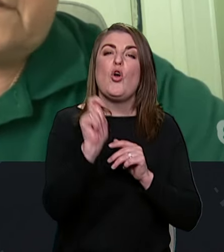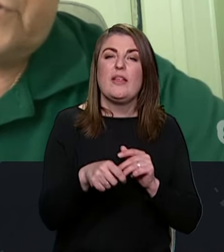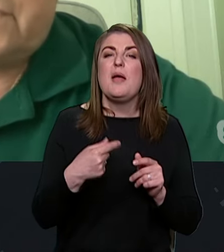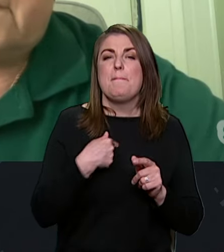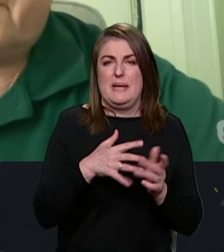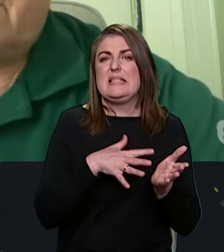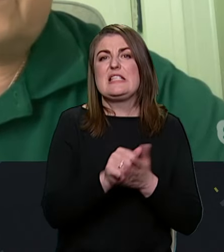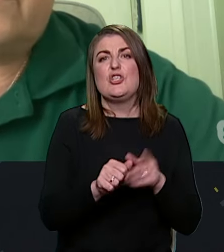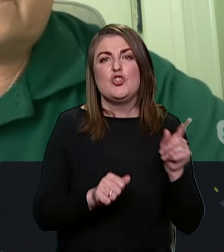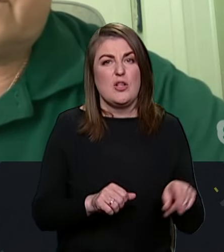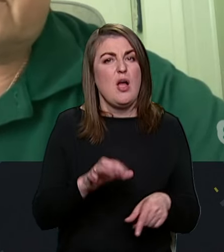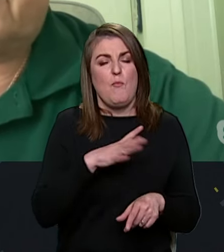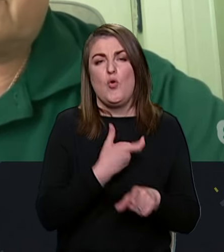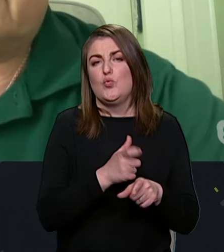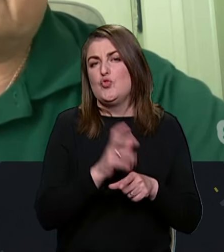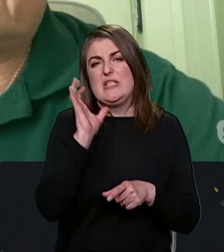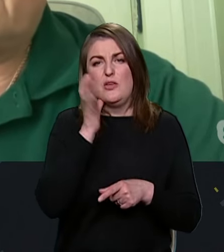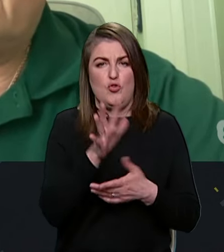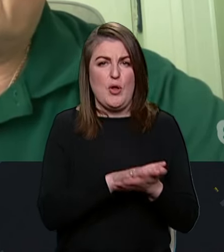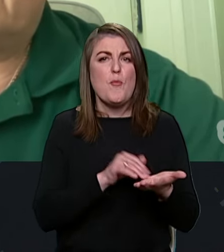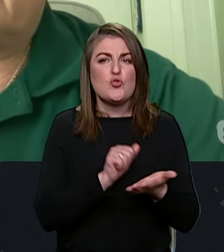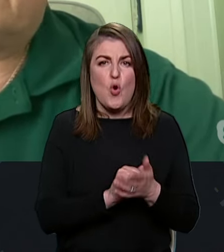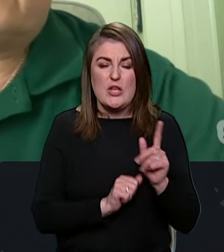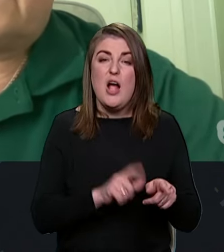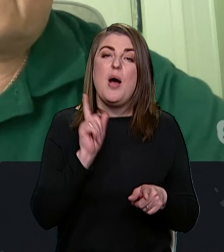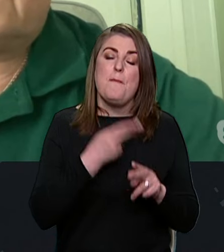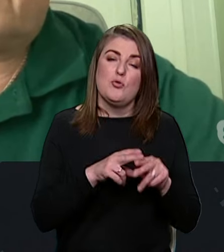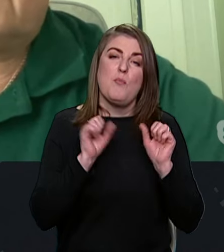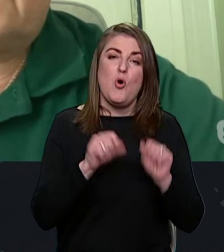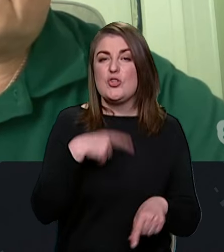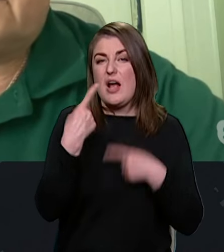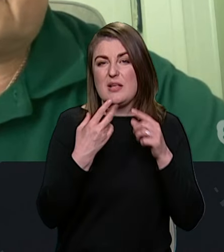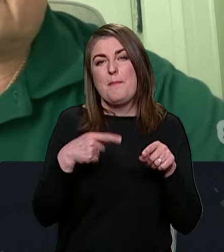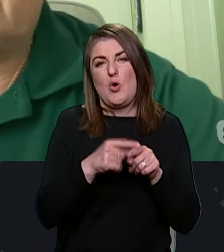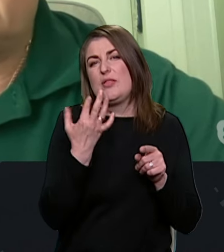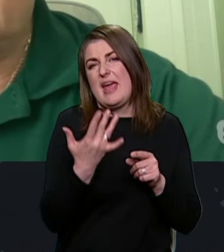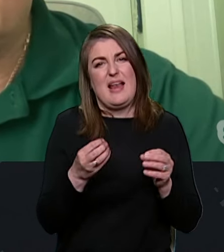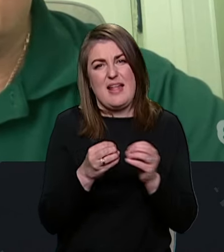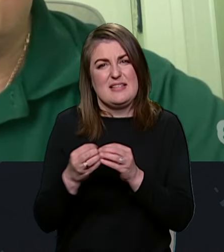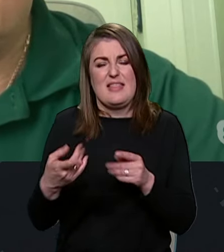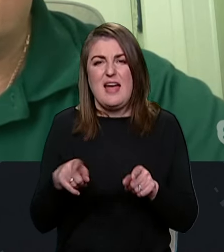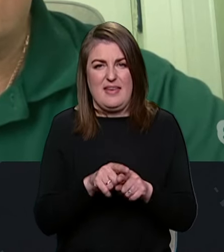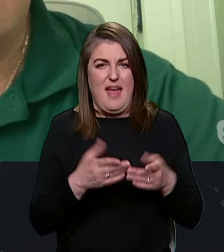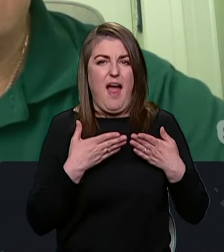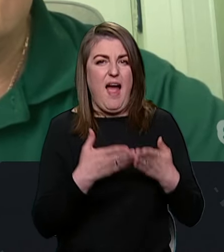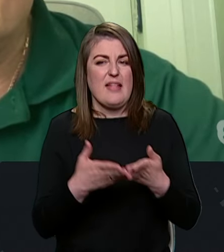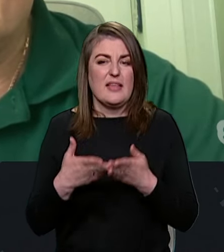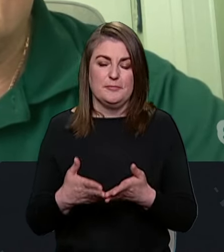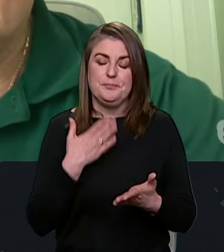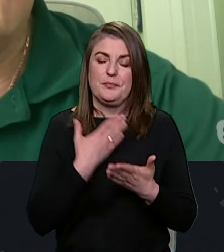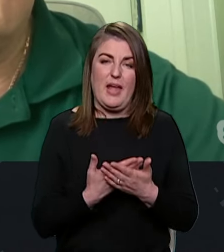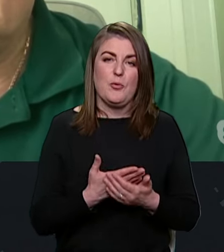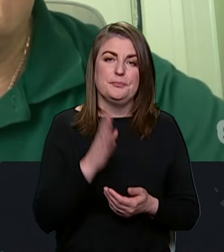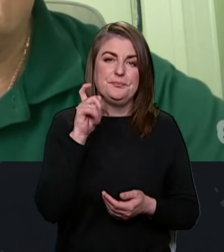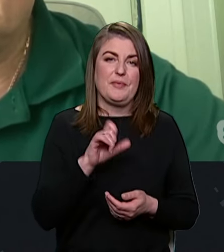ми знищили або дуже серйозно пошкодили. Тому можна казати про декілька десятків таких катерів. Дякуємо,